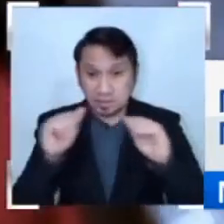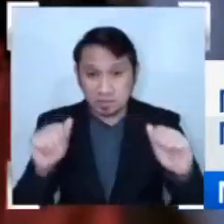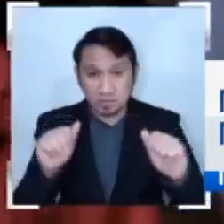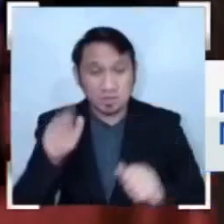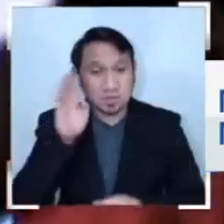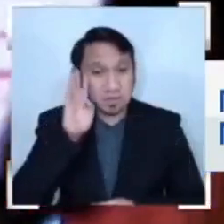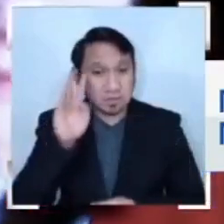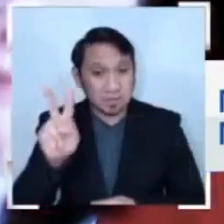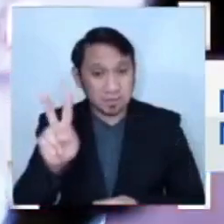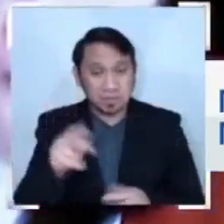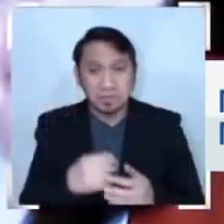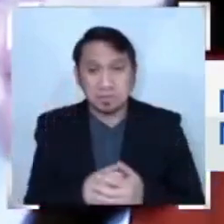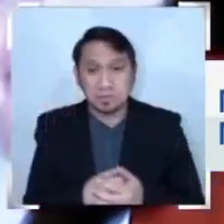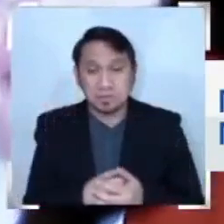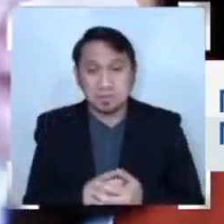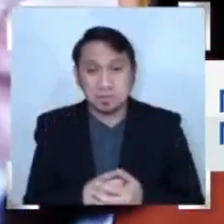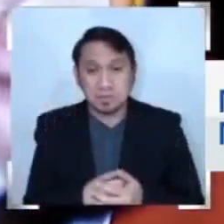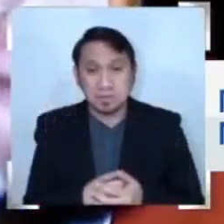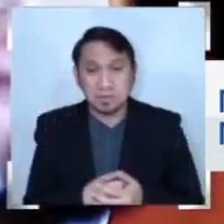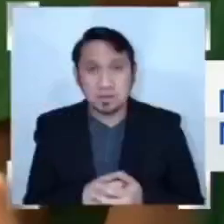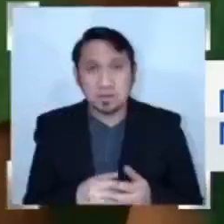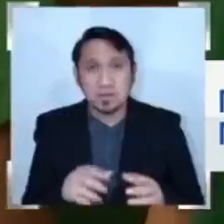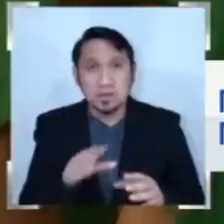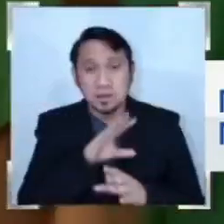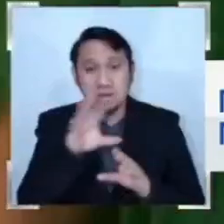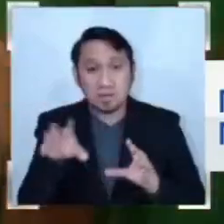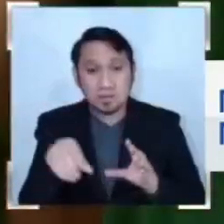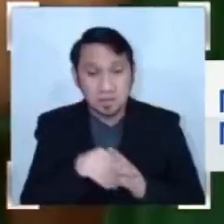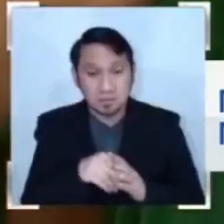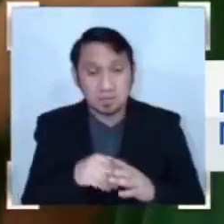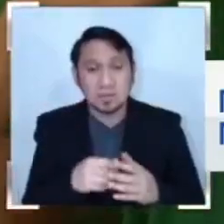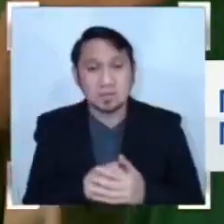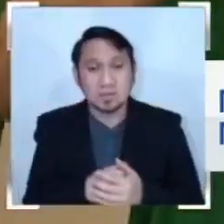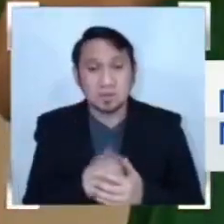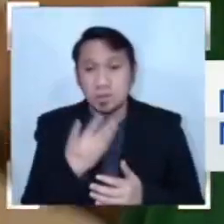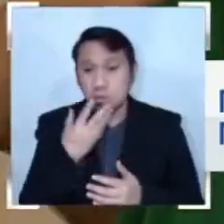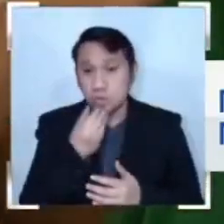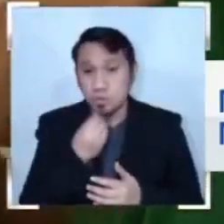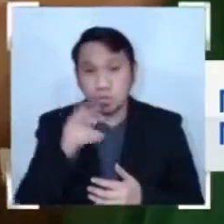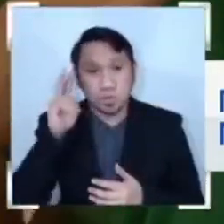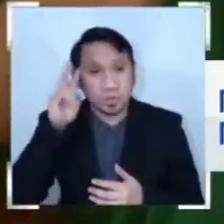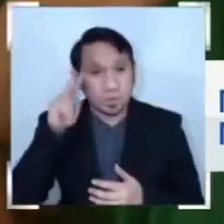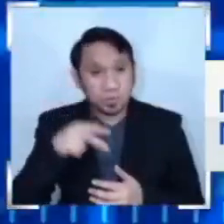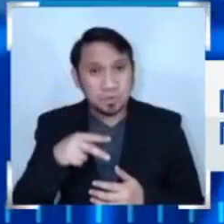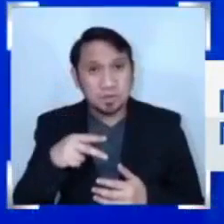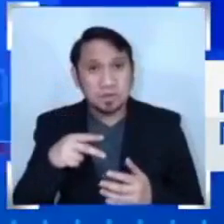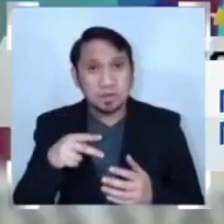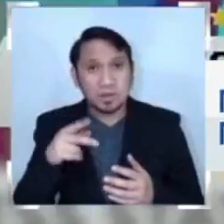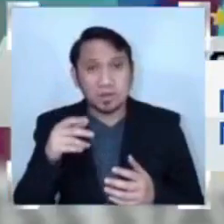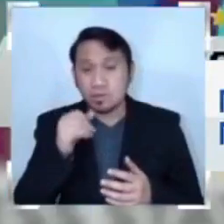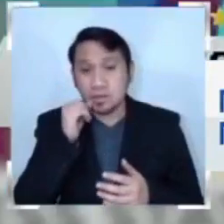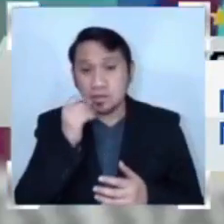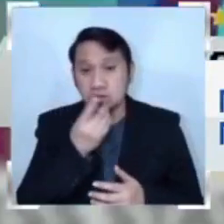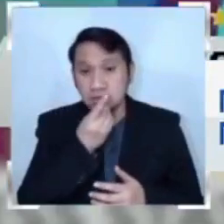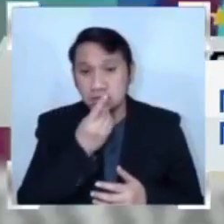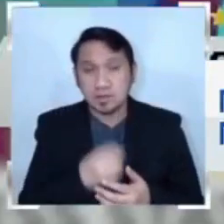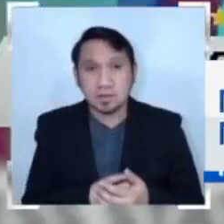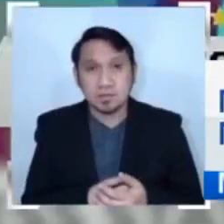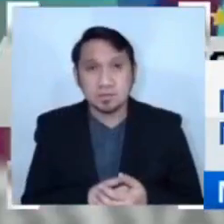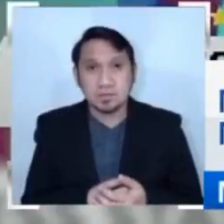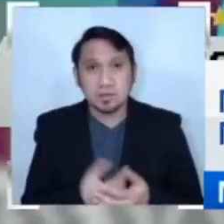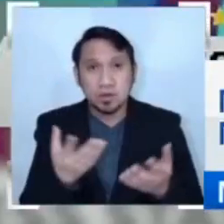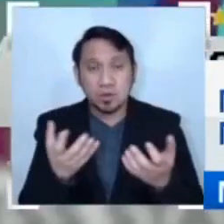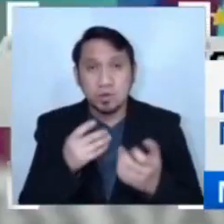na magiging bahagi ng kanyang gabinete ang katandem at Presumptive Vice President Mayor Sara Duterte. She wants to make sure that